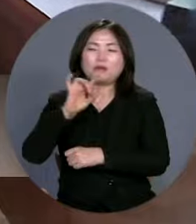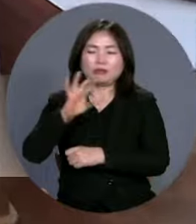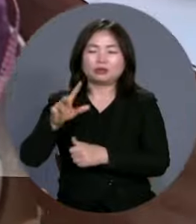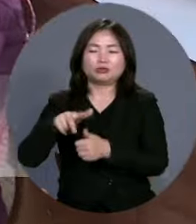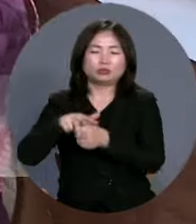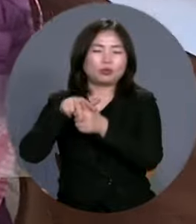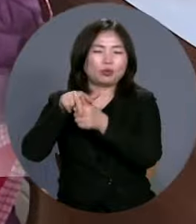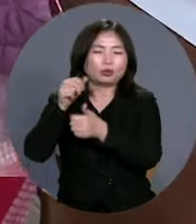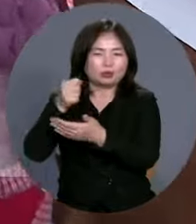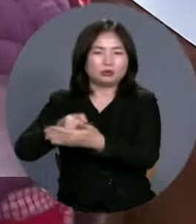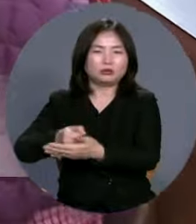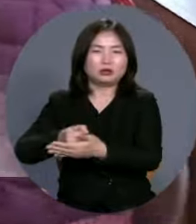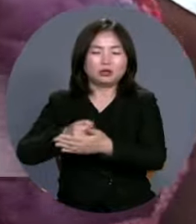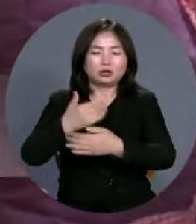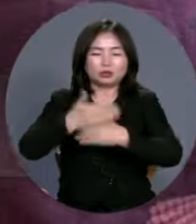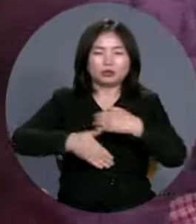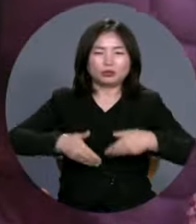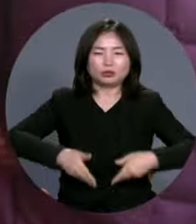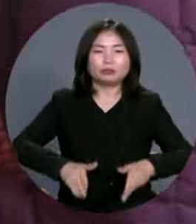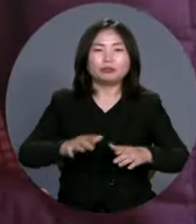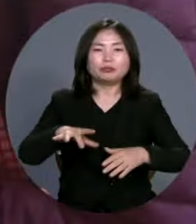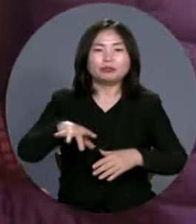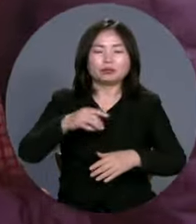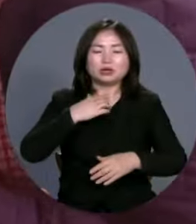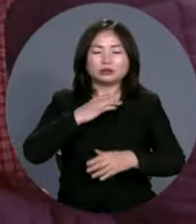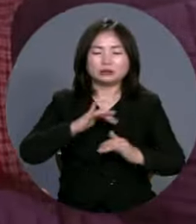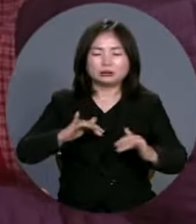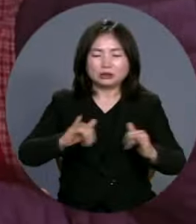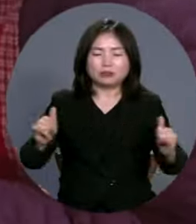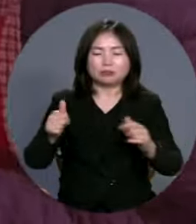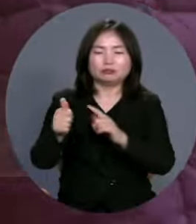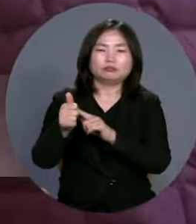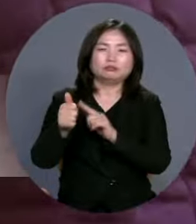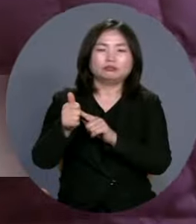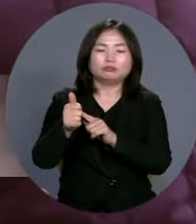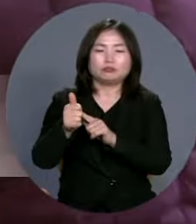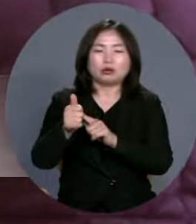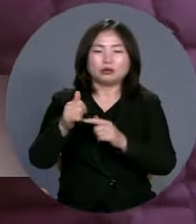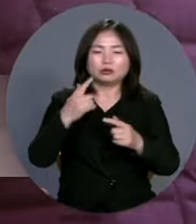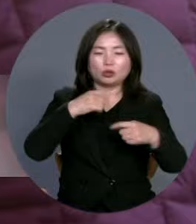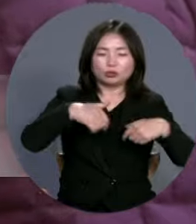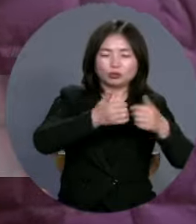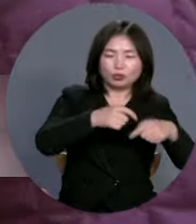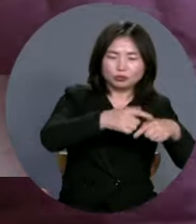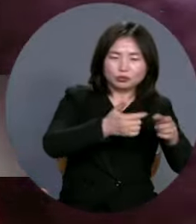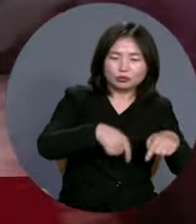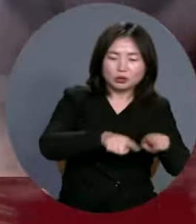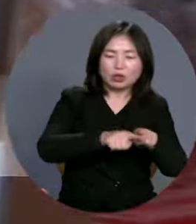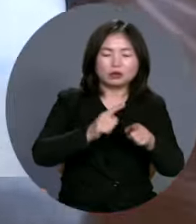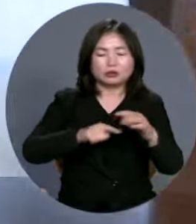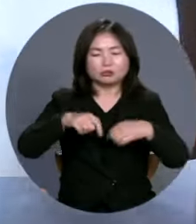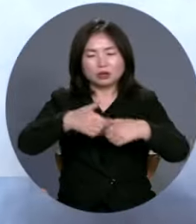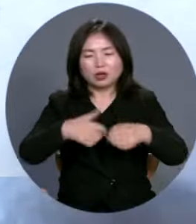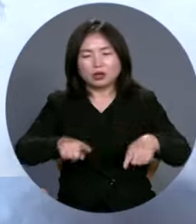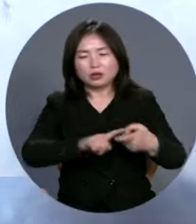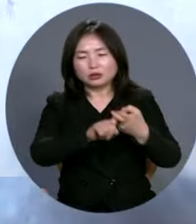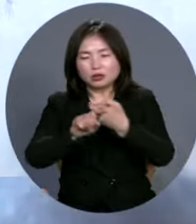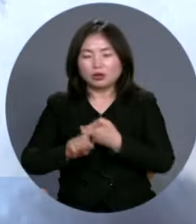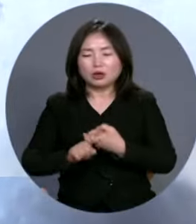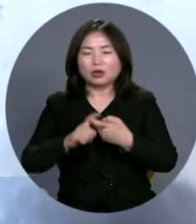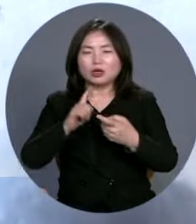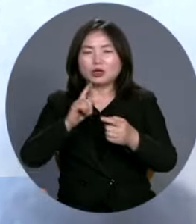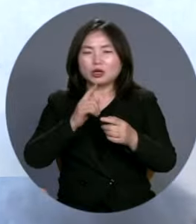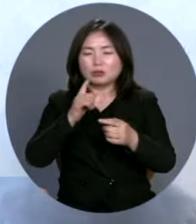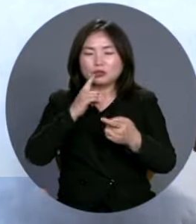후보자를 냈습니다. 대구 출신인 오준호 새진보연합 공동대표는 더불어민주당과 진보당 등이 연합한